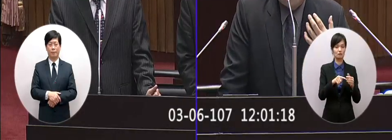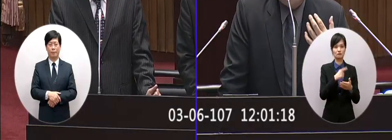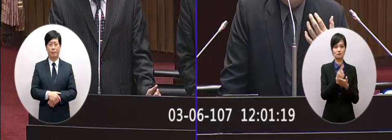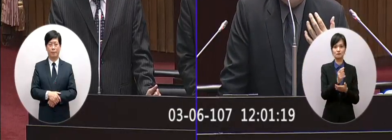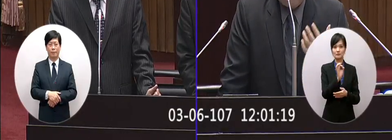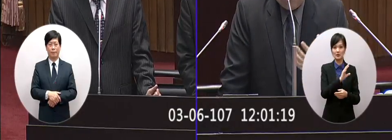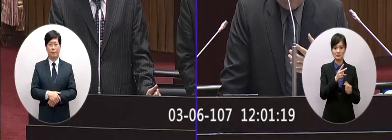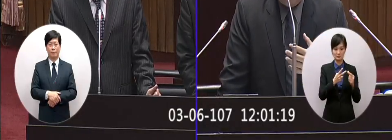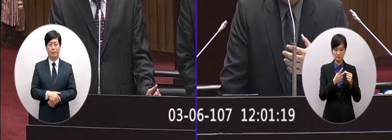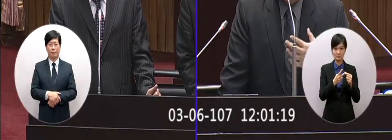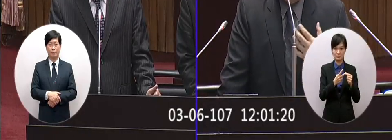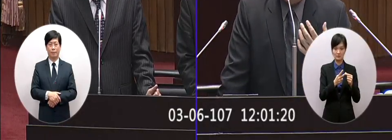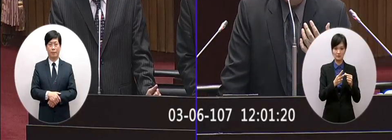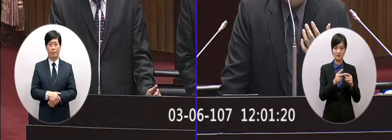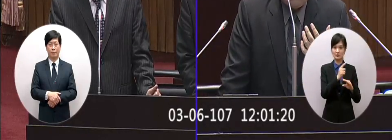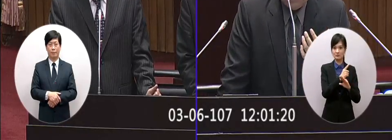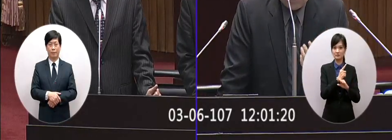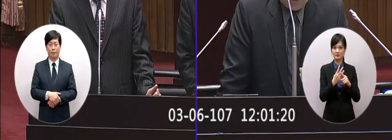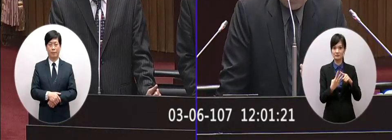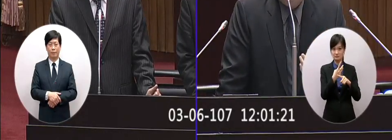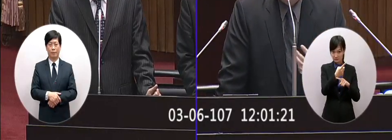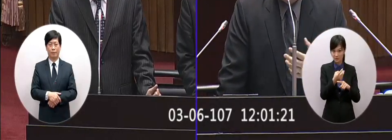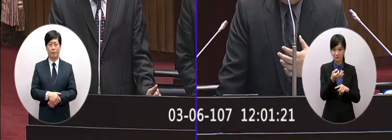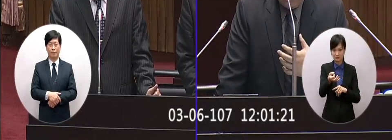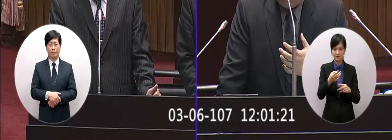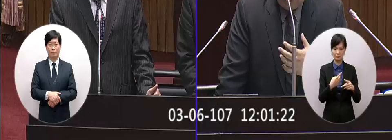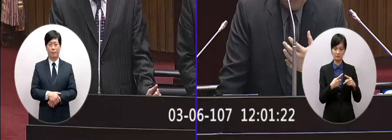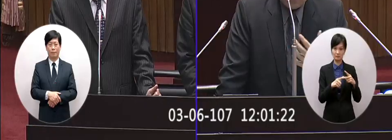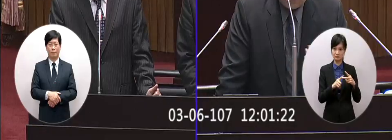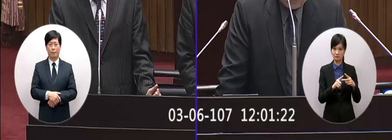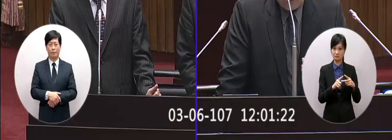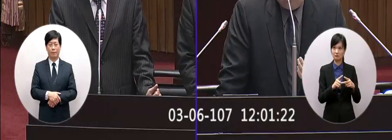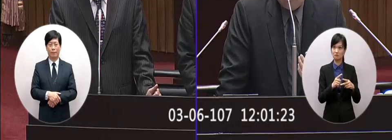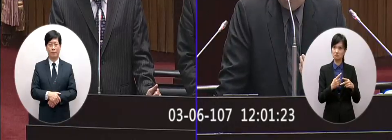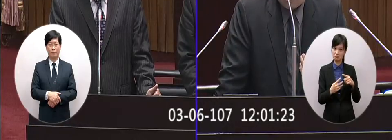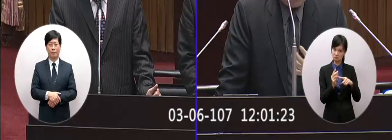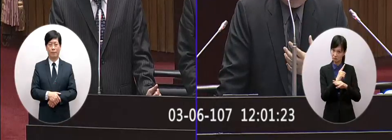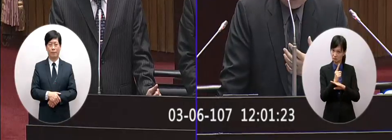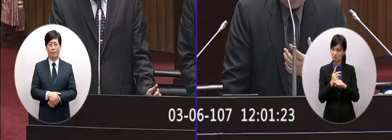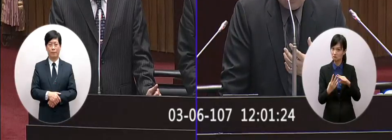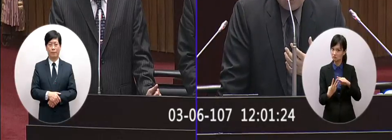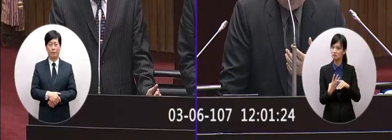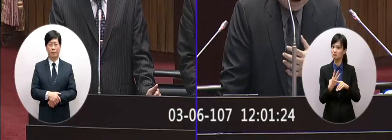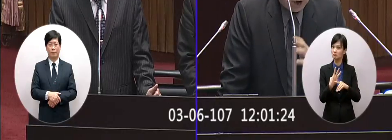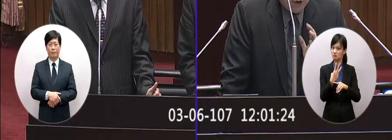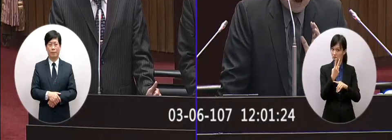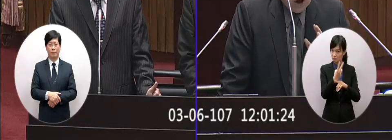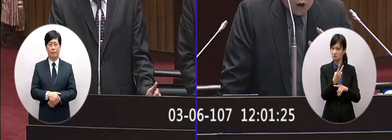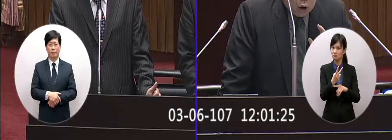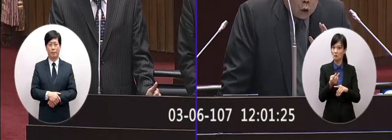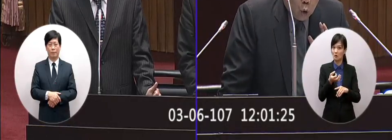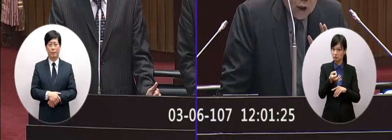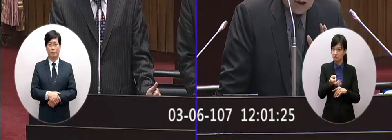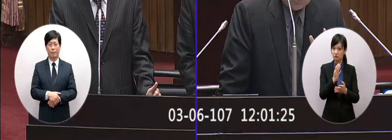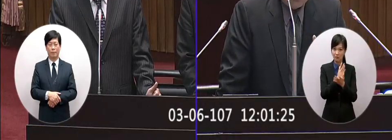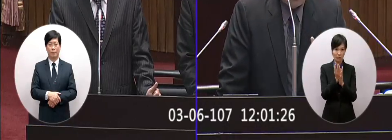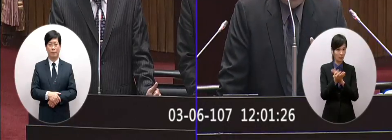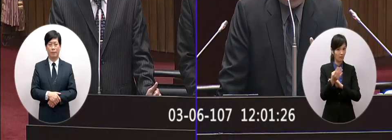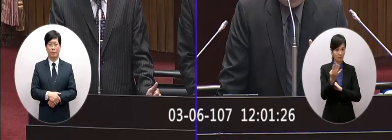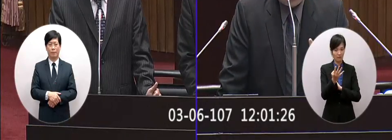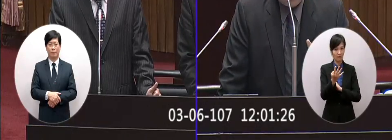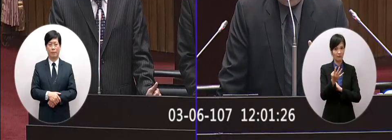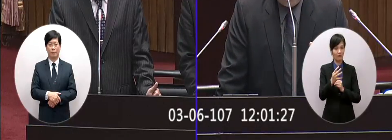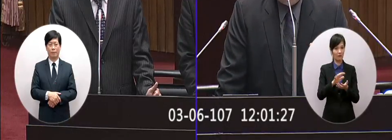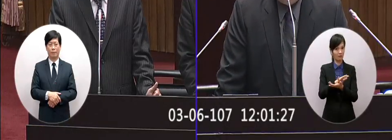收计程车费1/3的，有收2/3的，那然后还有其他的方式。那对于同样的